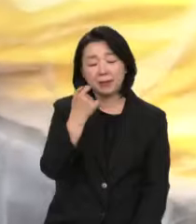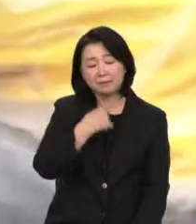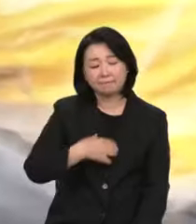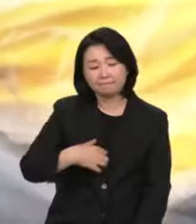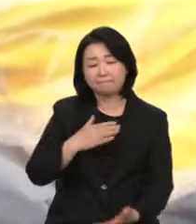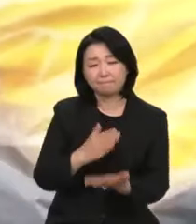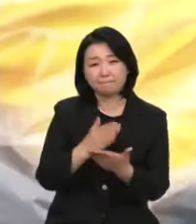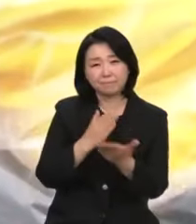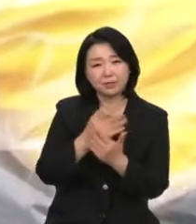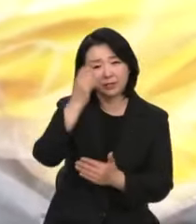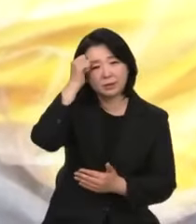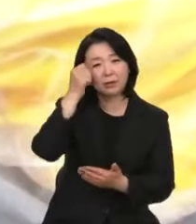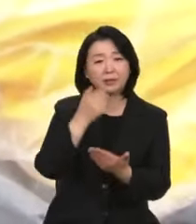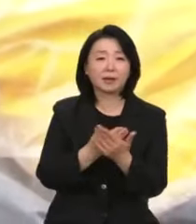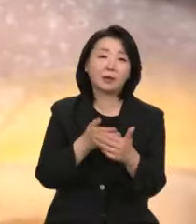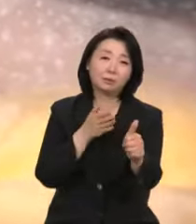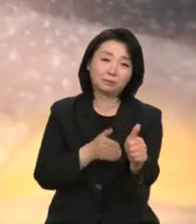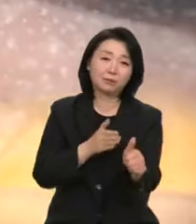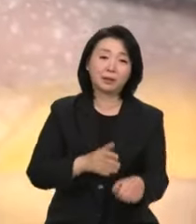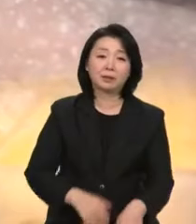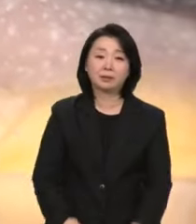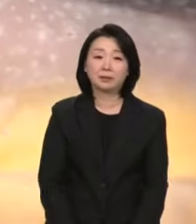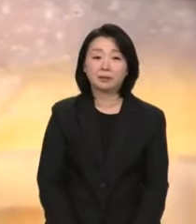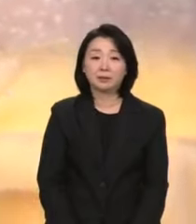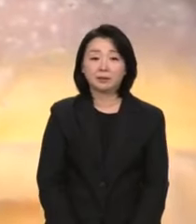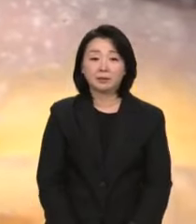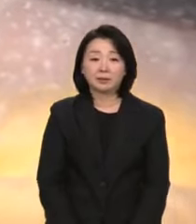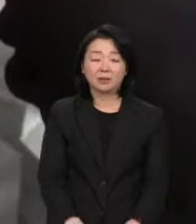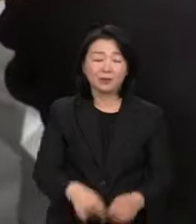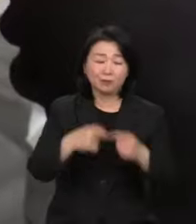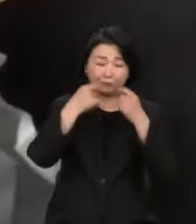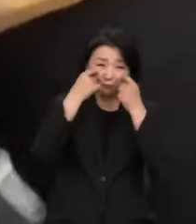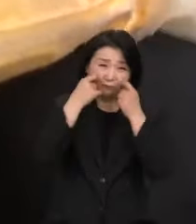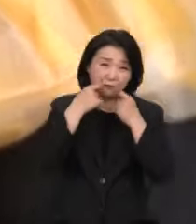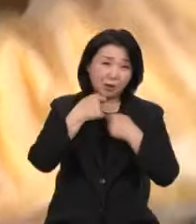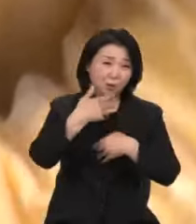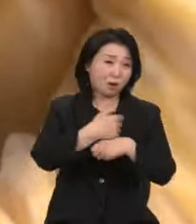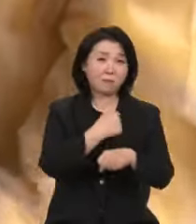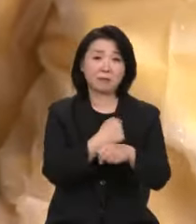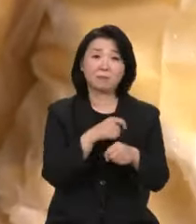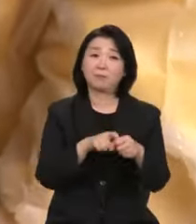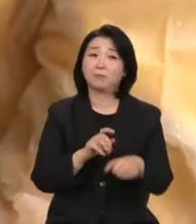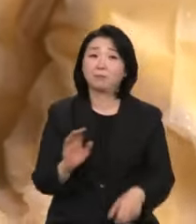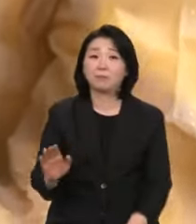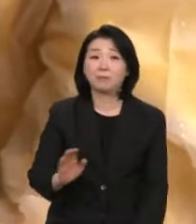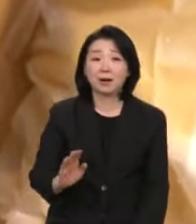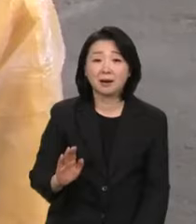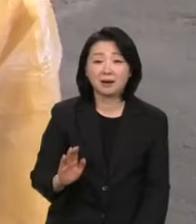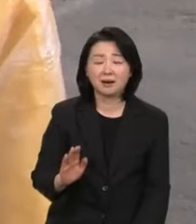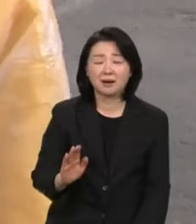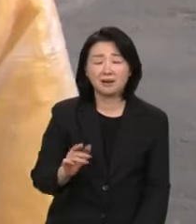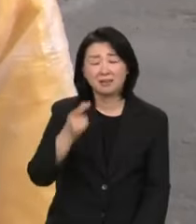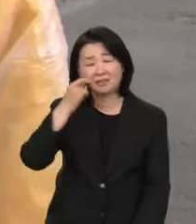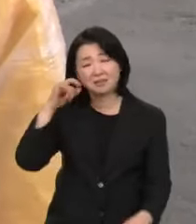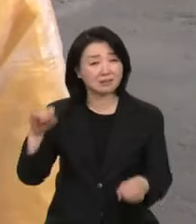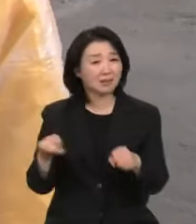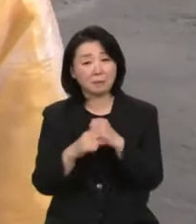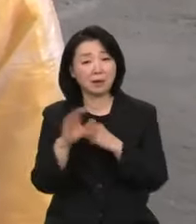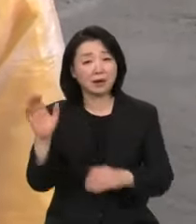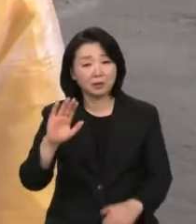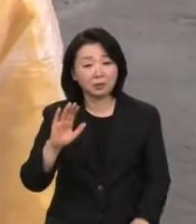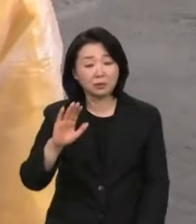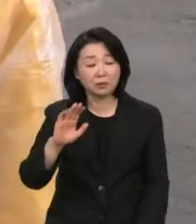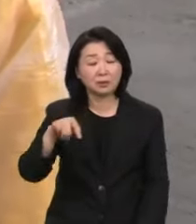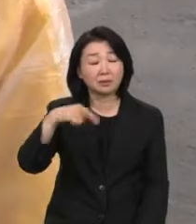말고 기억해달라고 했습니다. 우시라고 만든 영화가 아니고 흥행이 아니고 우리 다음 세대들이 좀